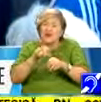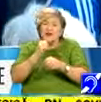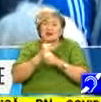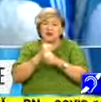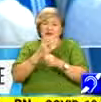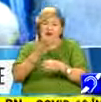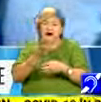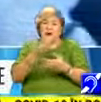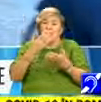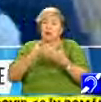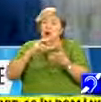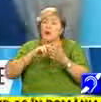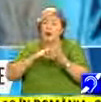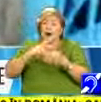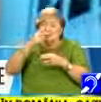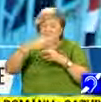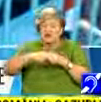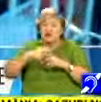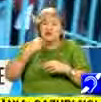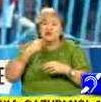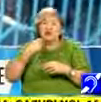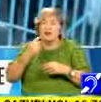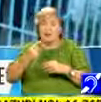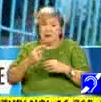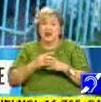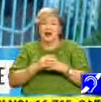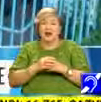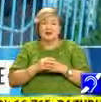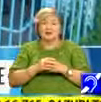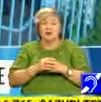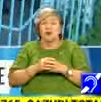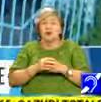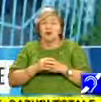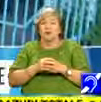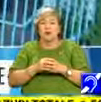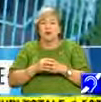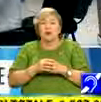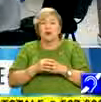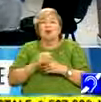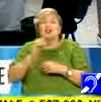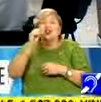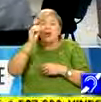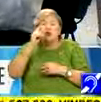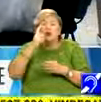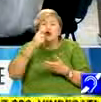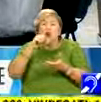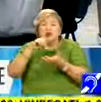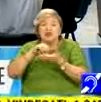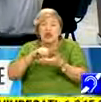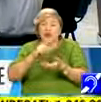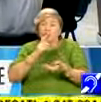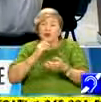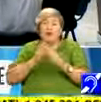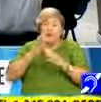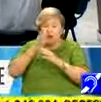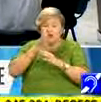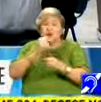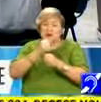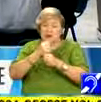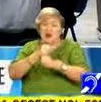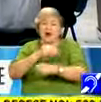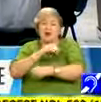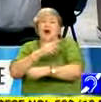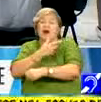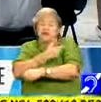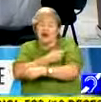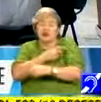pentru a organiza la sfârșitul fiecarei săptămâni cel puțin un centru de vaccinare care să aibă un program